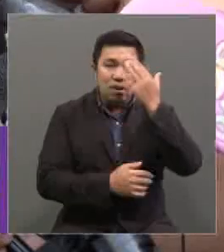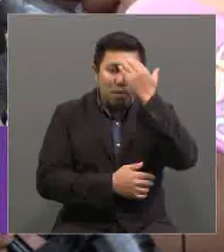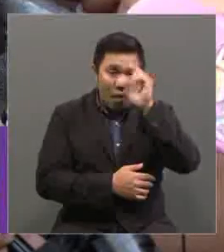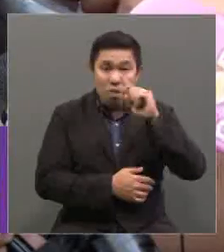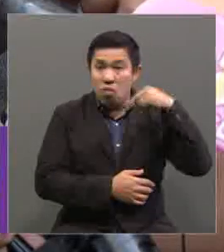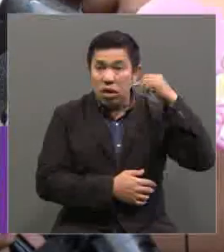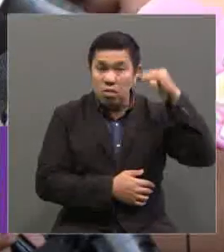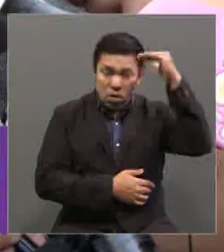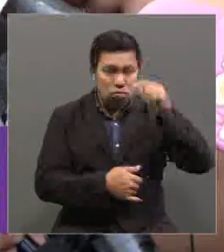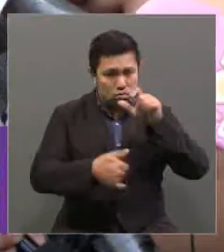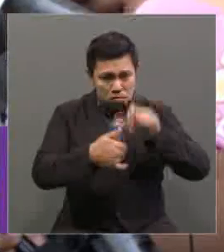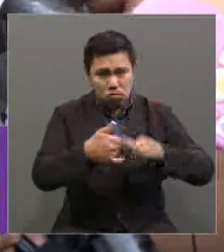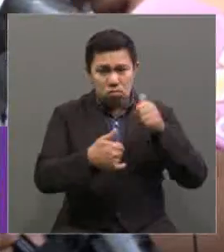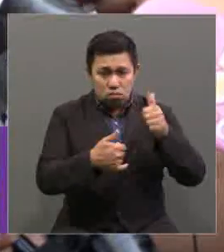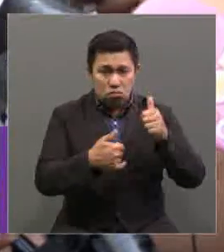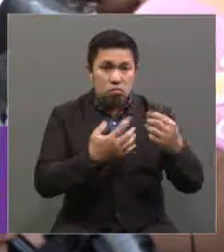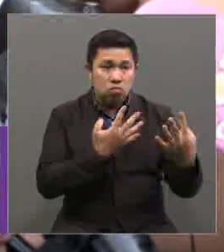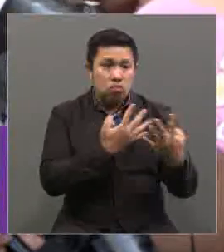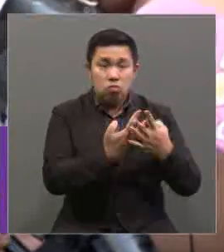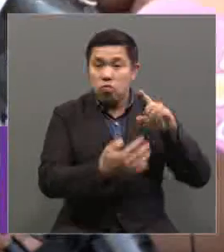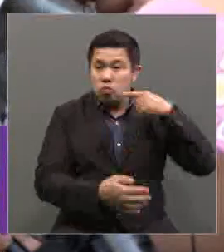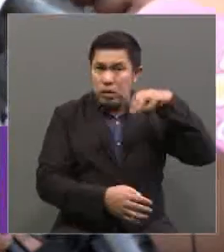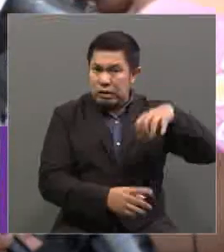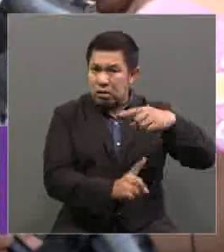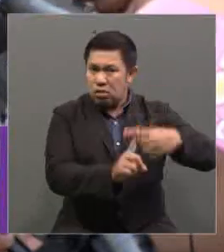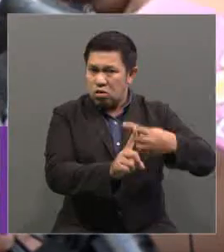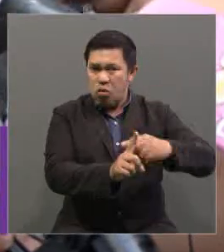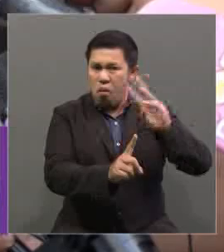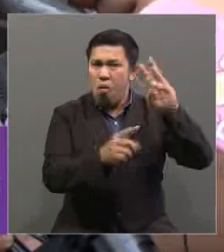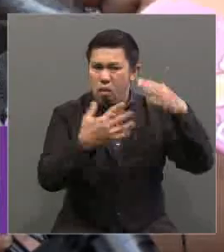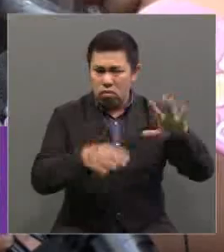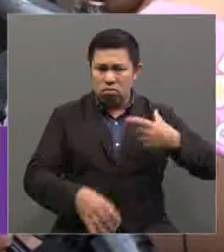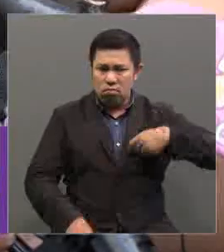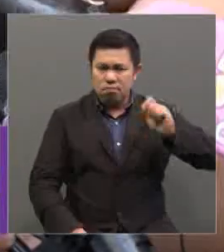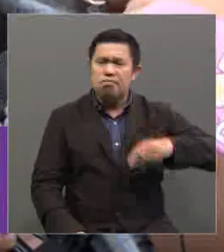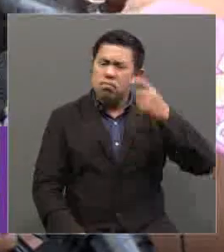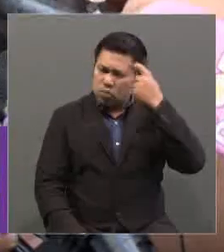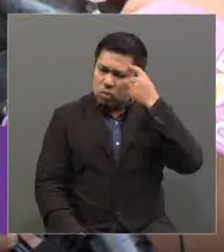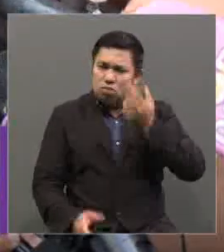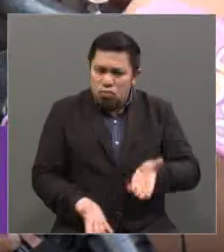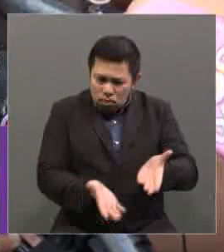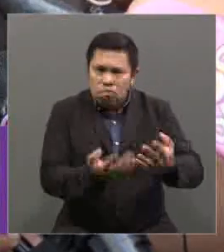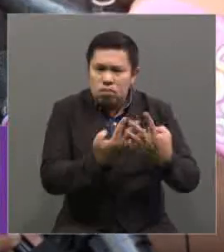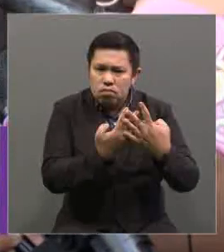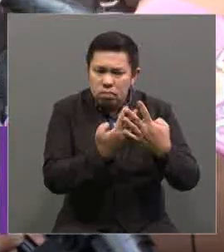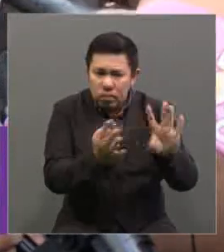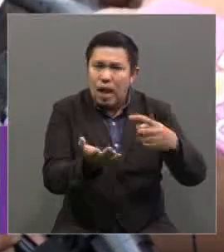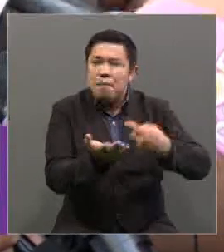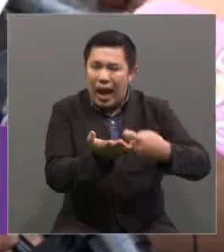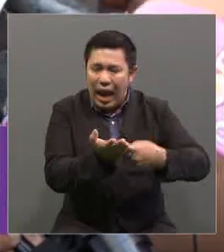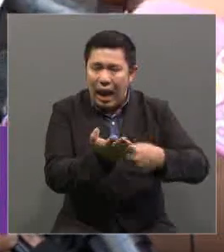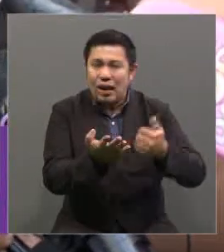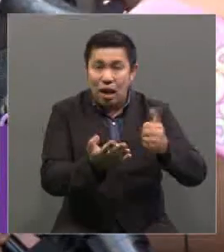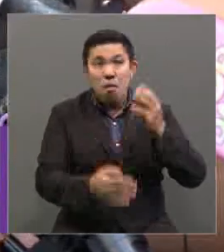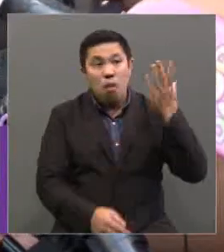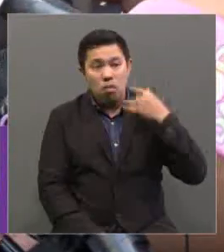ว่าพี่สาวปฏิบัติตัวดีและอยู่ในทันตสถานหญิงกลางมาก็6เดือนแล้วคิดว่าศาลท่านคงจะเมตตาอนุญาตให้ประกันตัวที่ผ่านมาตัว